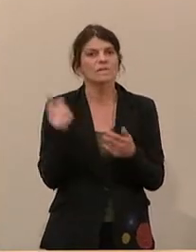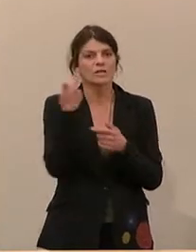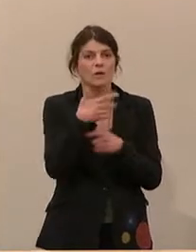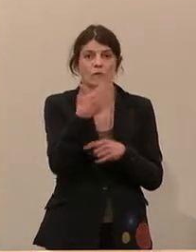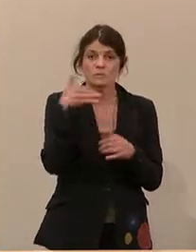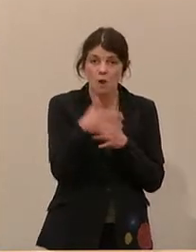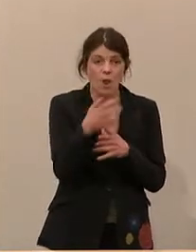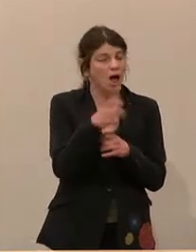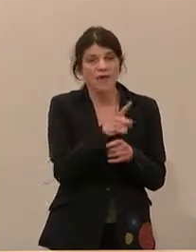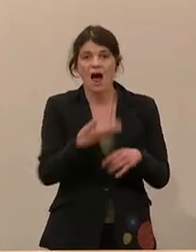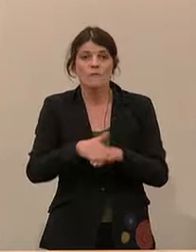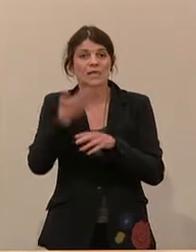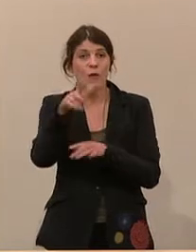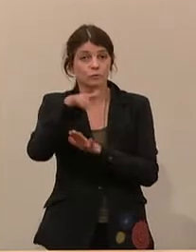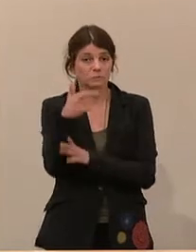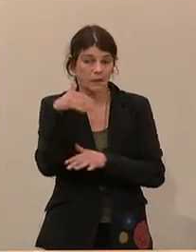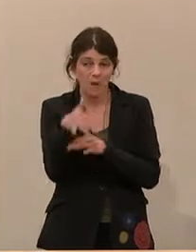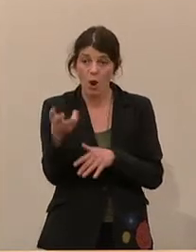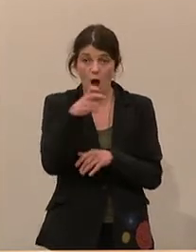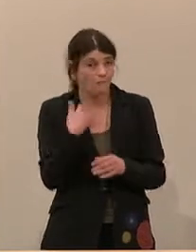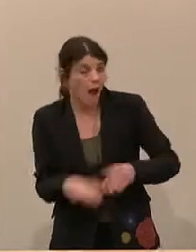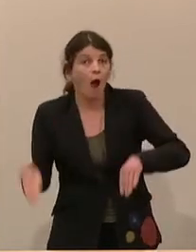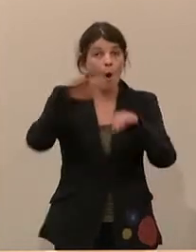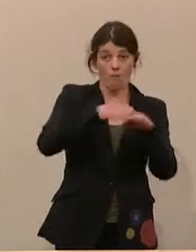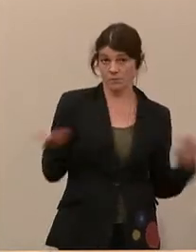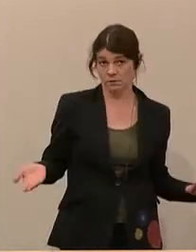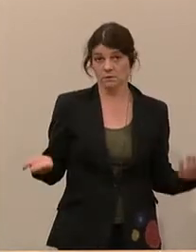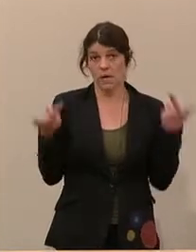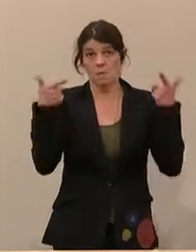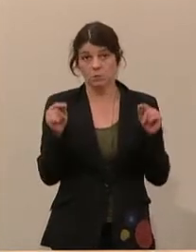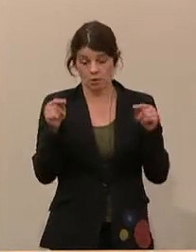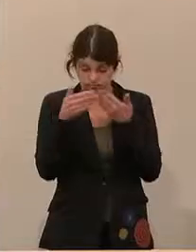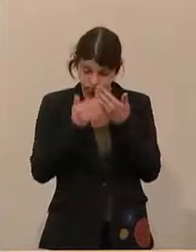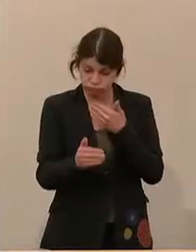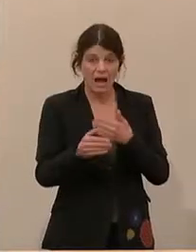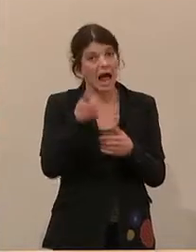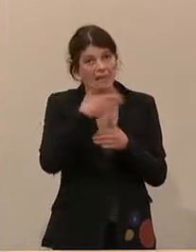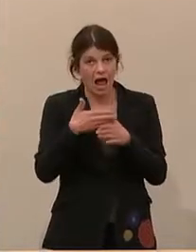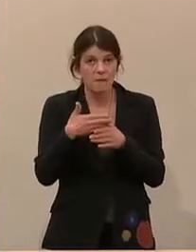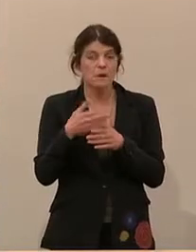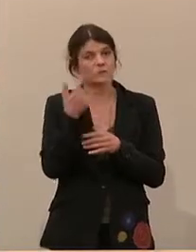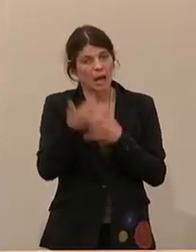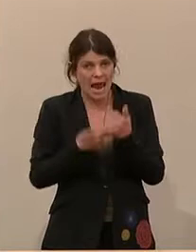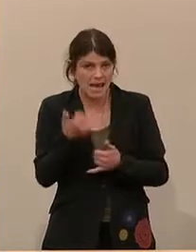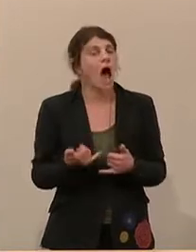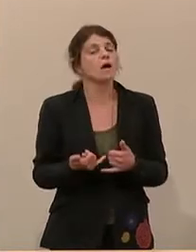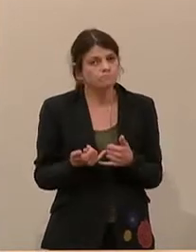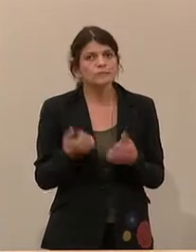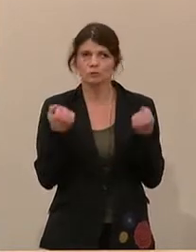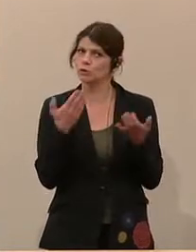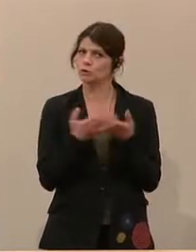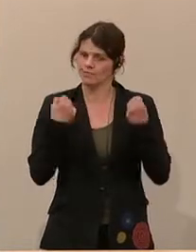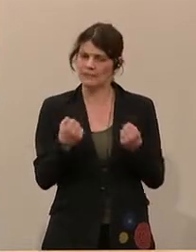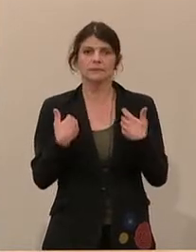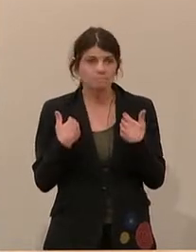auf 375 Millionen Euro hinaufzusetzen. Und damit ist für die nächsten 1,5 bis 2 Jahre